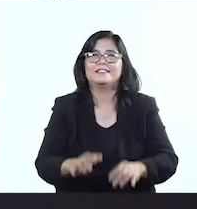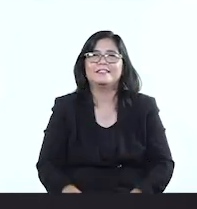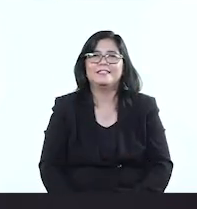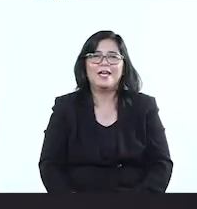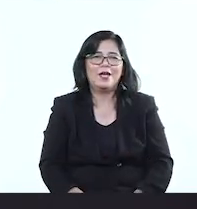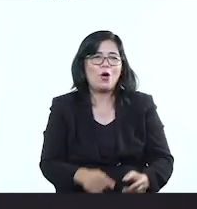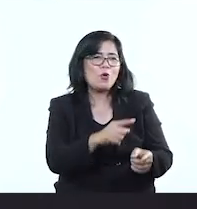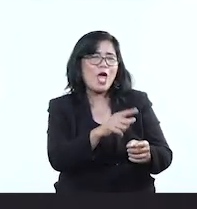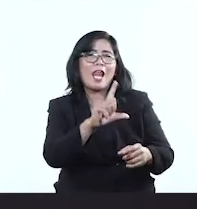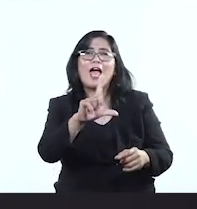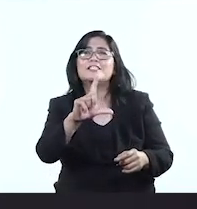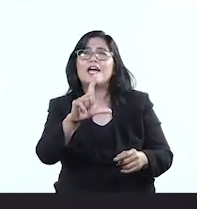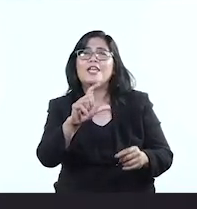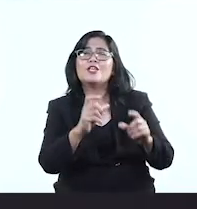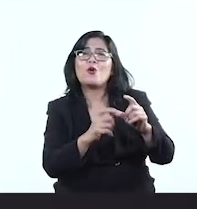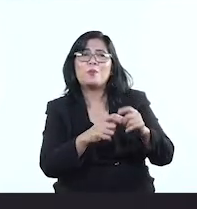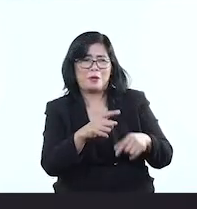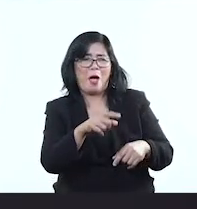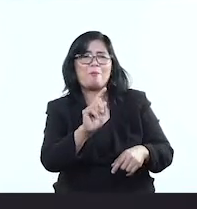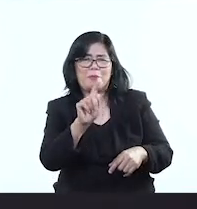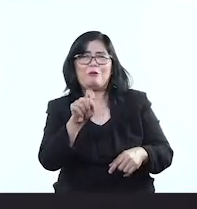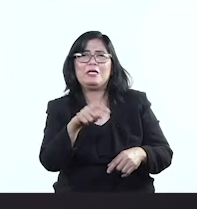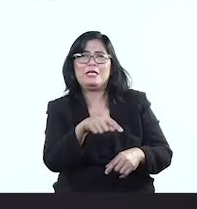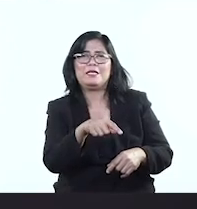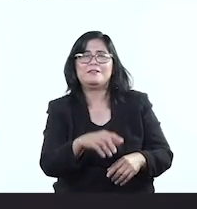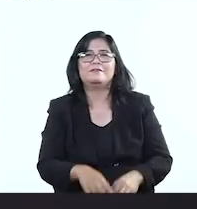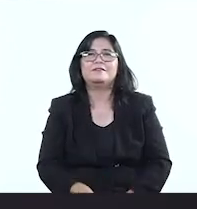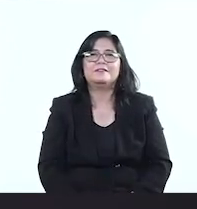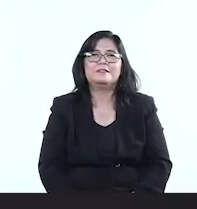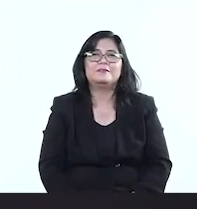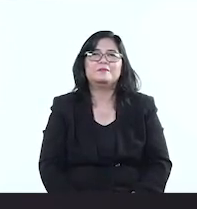tawarkan oleh media Oh iya bener juga saya perlu ini Uye bener juga